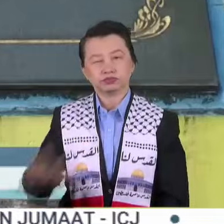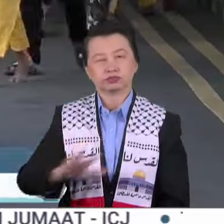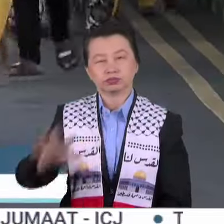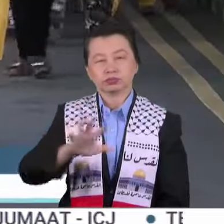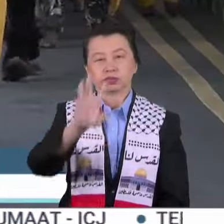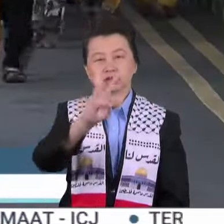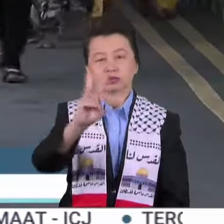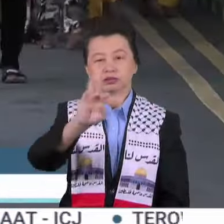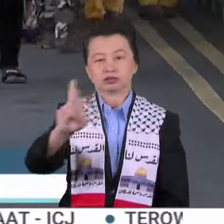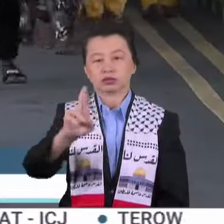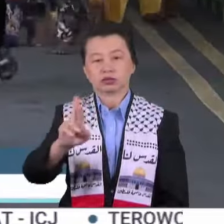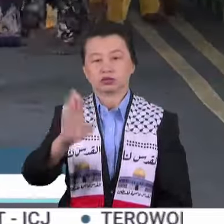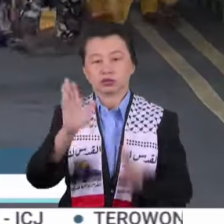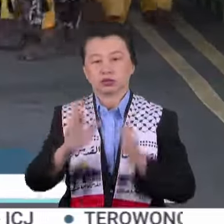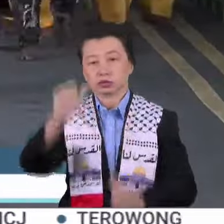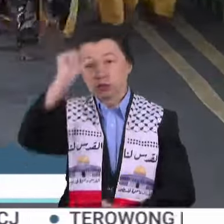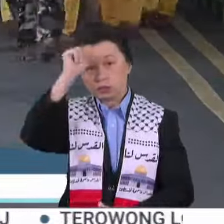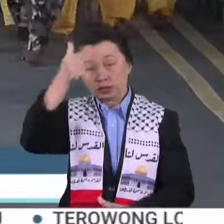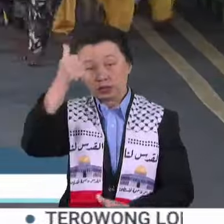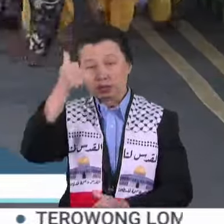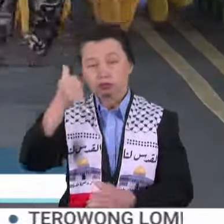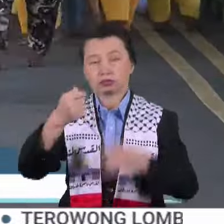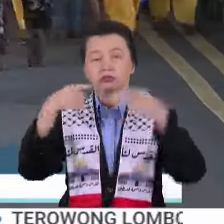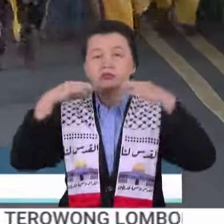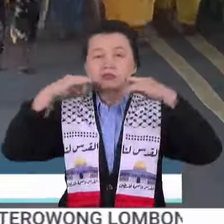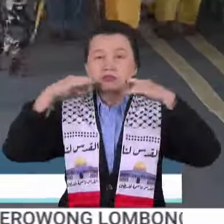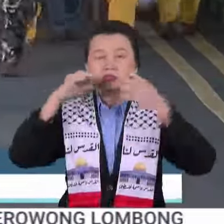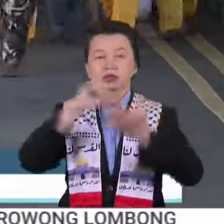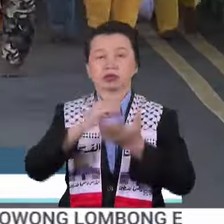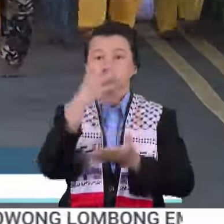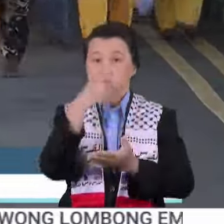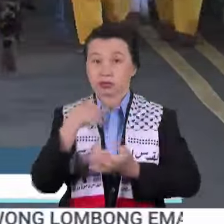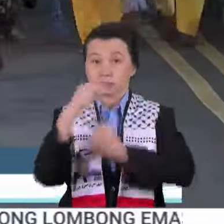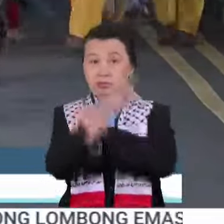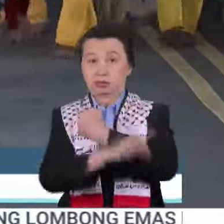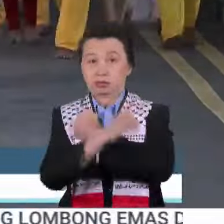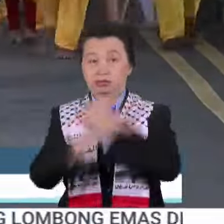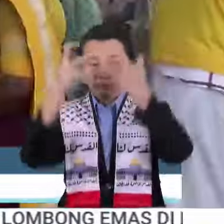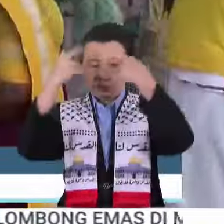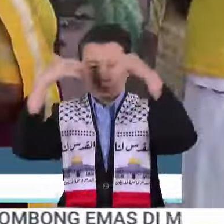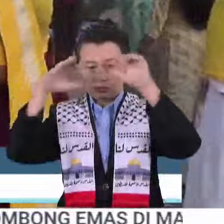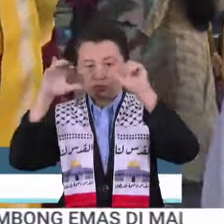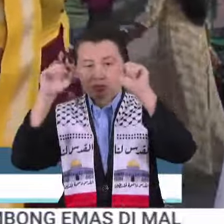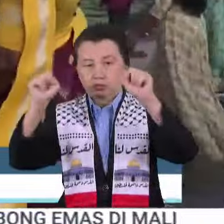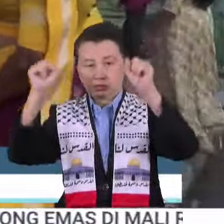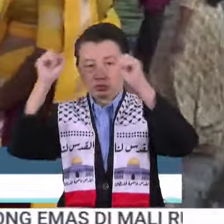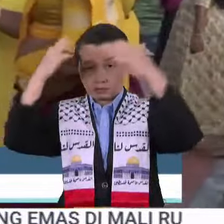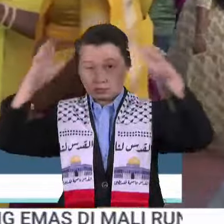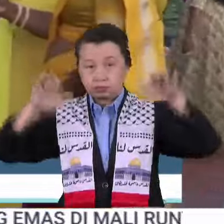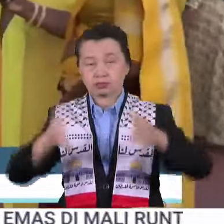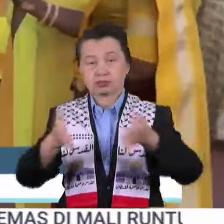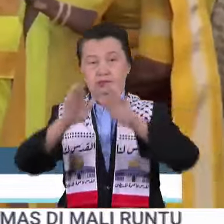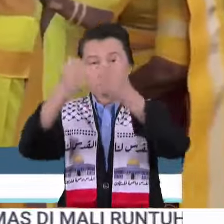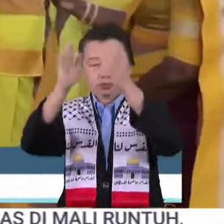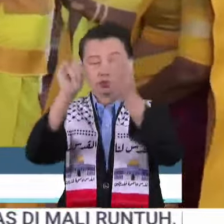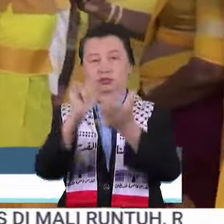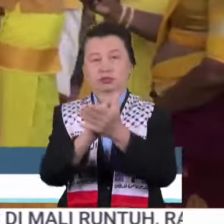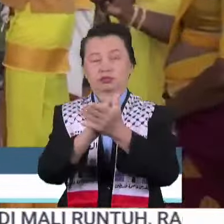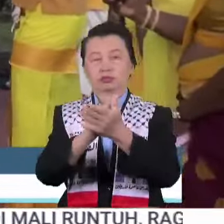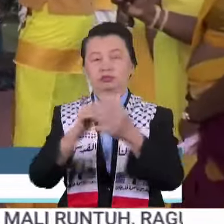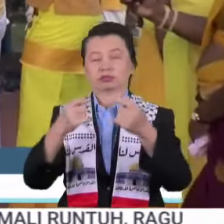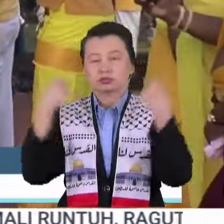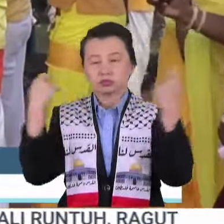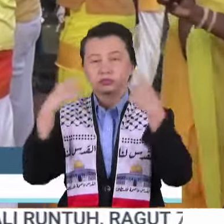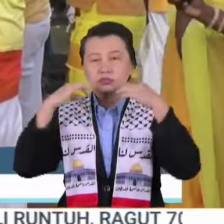Kira-kira 6,000 penganut Hindu menyertai sambutan Thai Pusam di Seremban. Presiden Kuil Balathan Dayu Thapani berkata acara